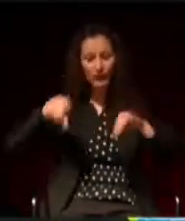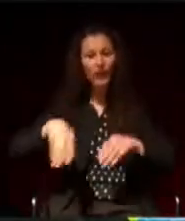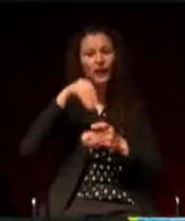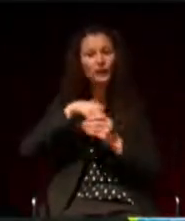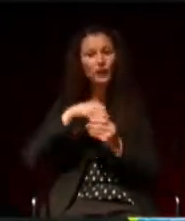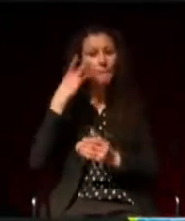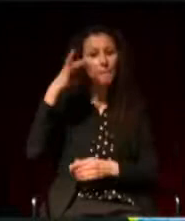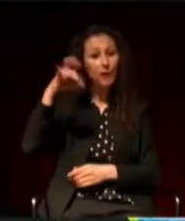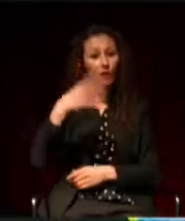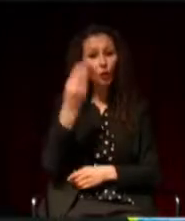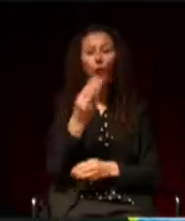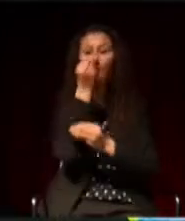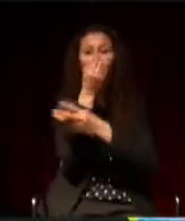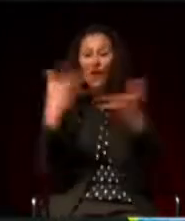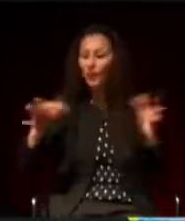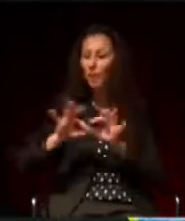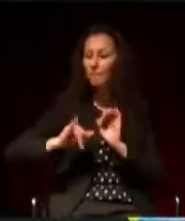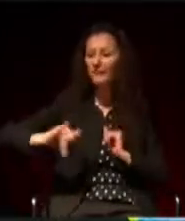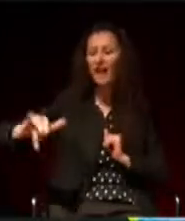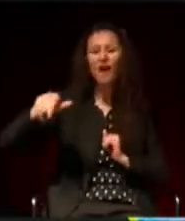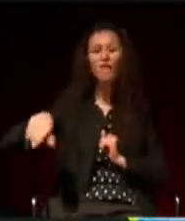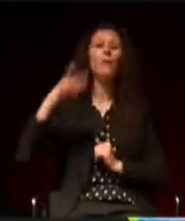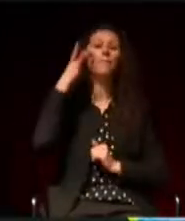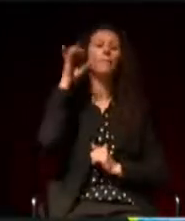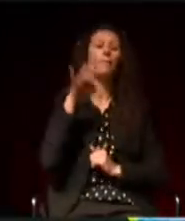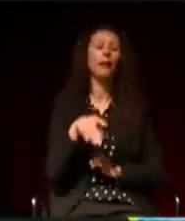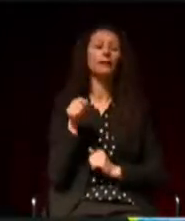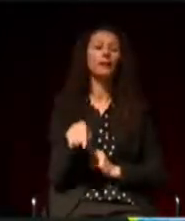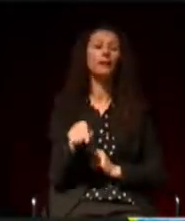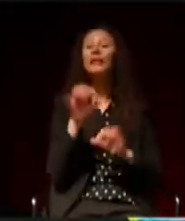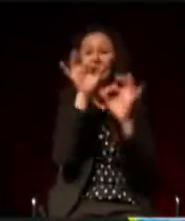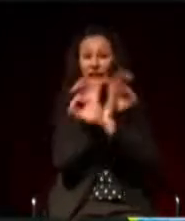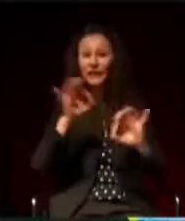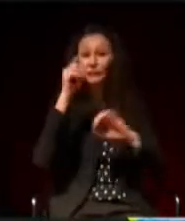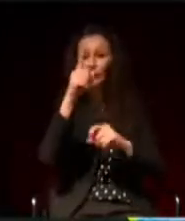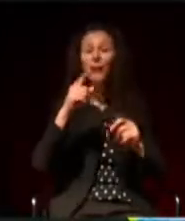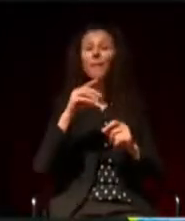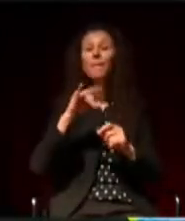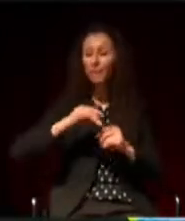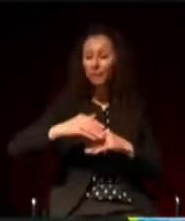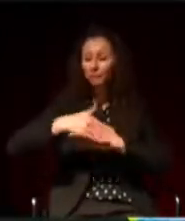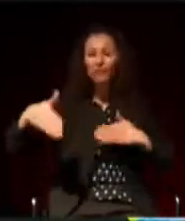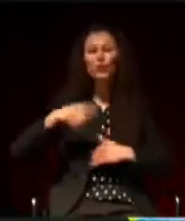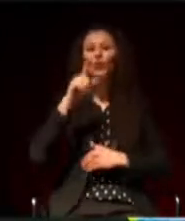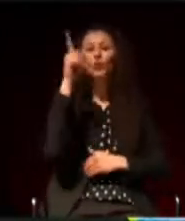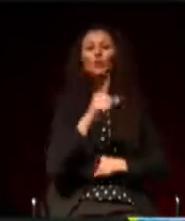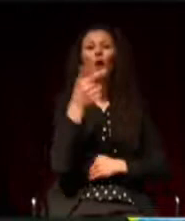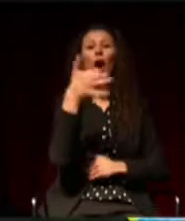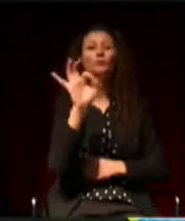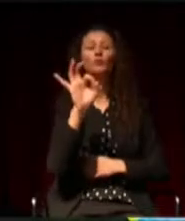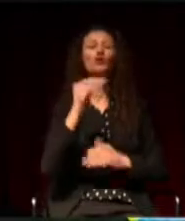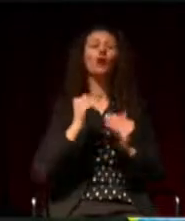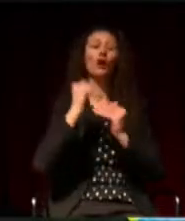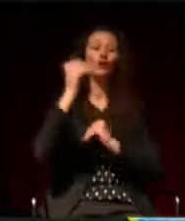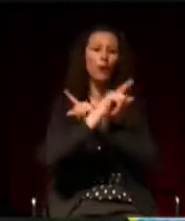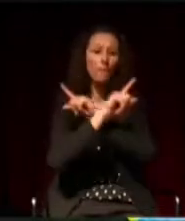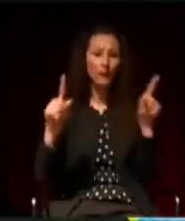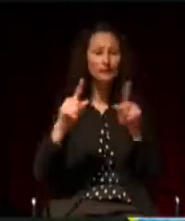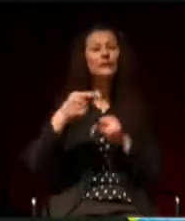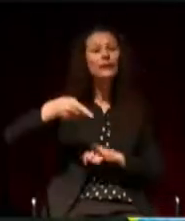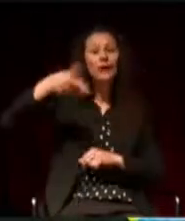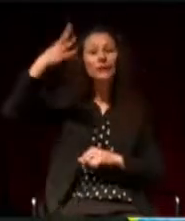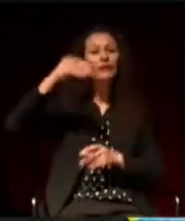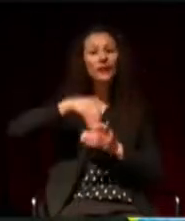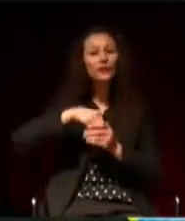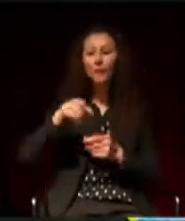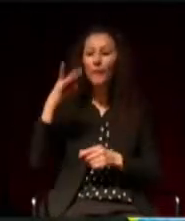etütleriyle belirlenecek olan bahçe mesafelerine göre belirlenir. Ancak hiçbir şekilde parsel alanının %60'ını aşamaz. Katlar alanı ise